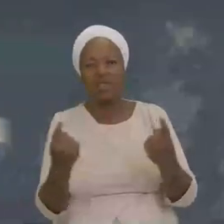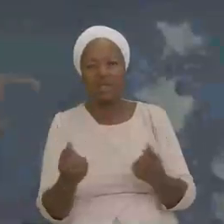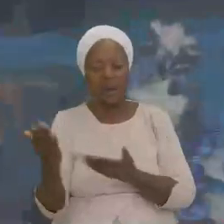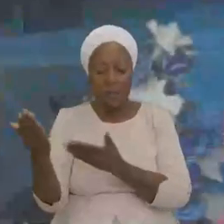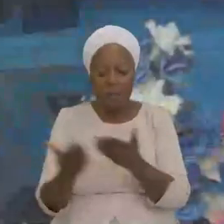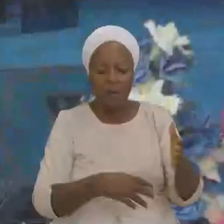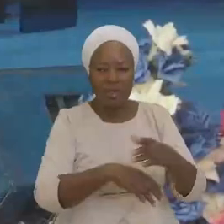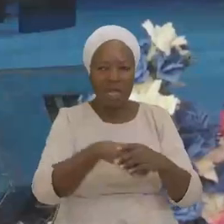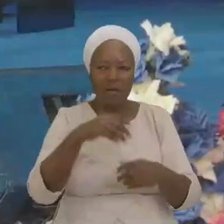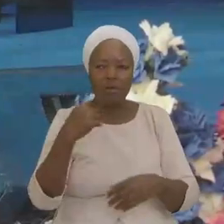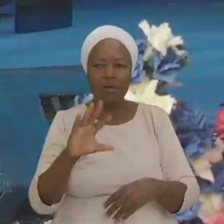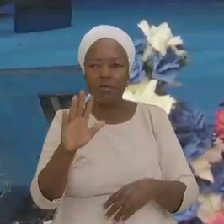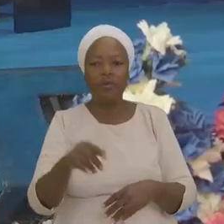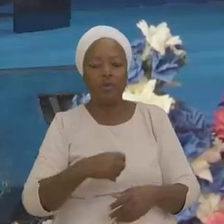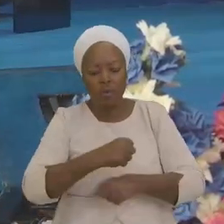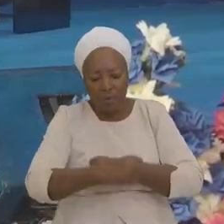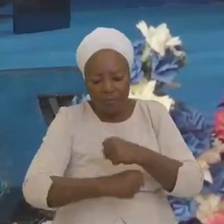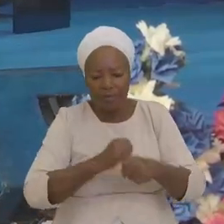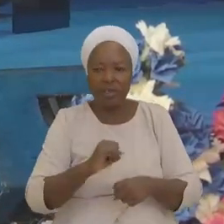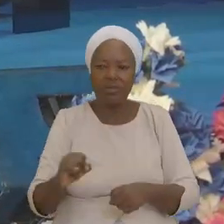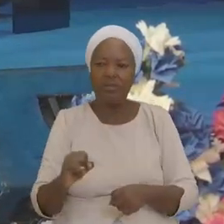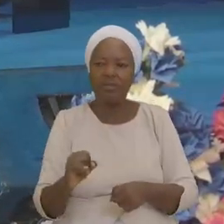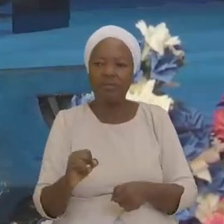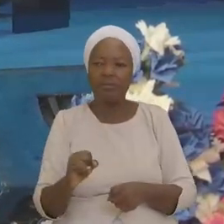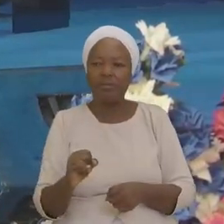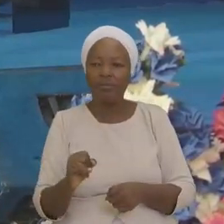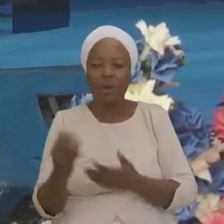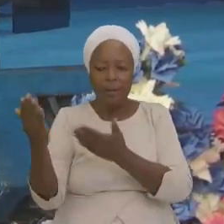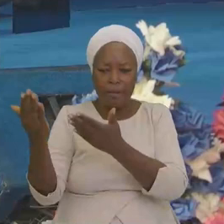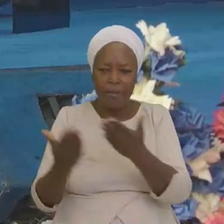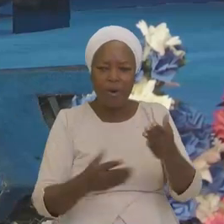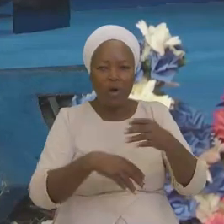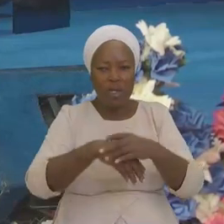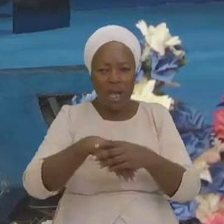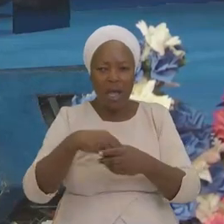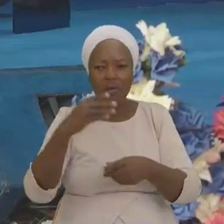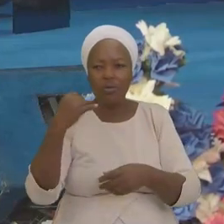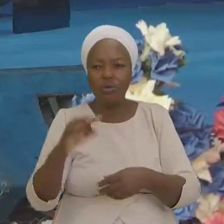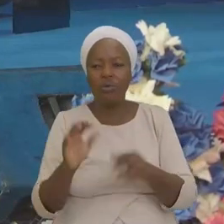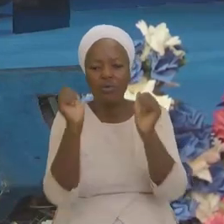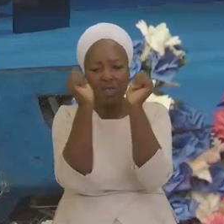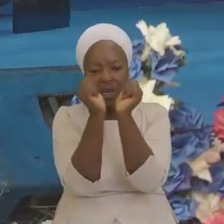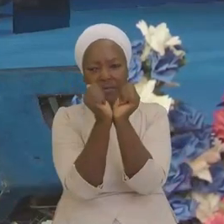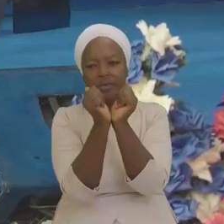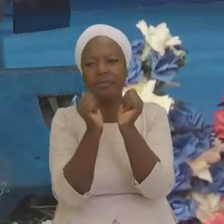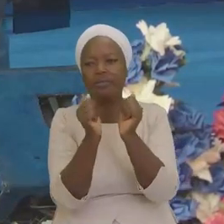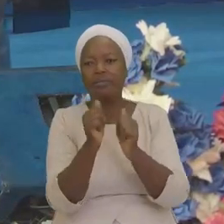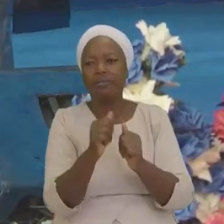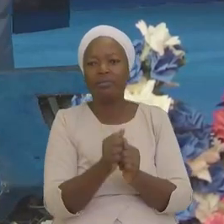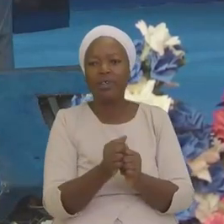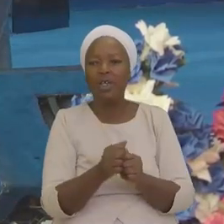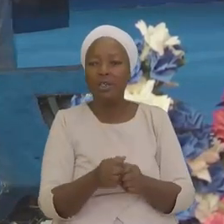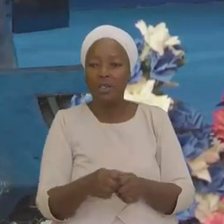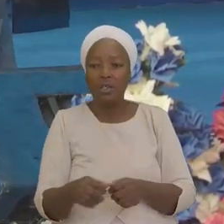sorti de tes péchés, sorti de ta souffrance, sorti